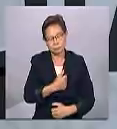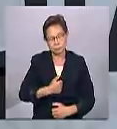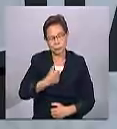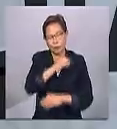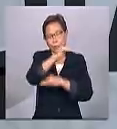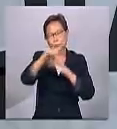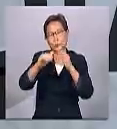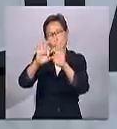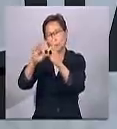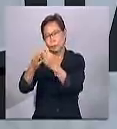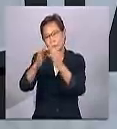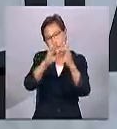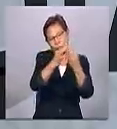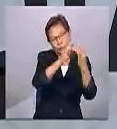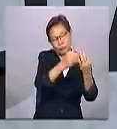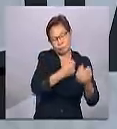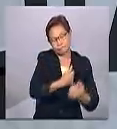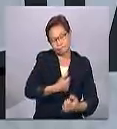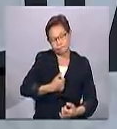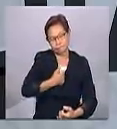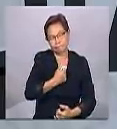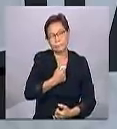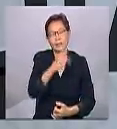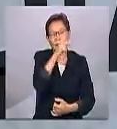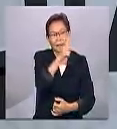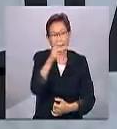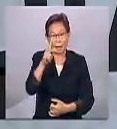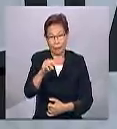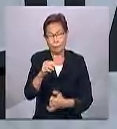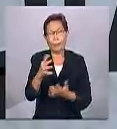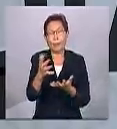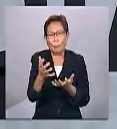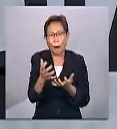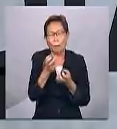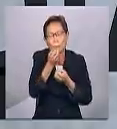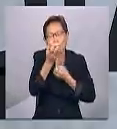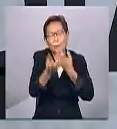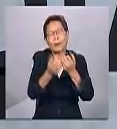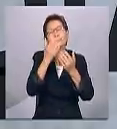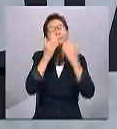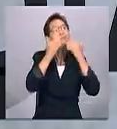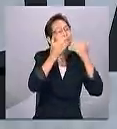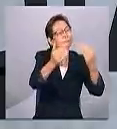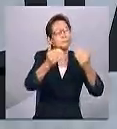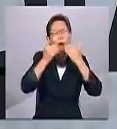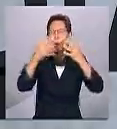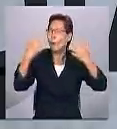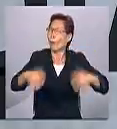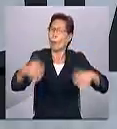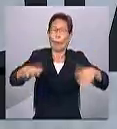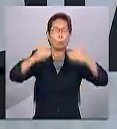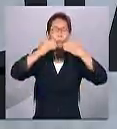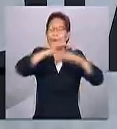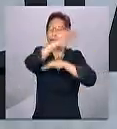semua ahli keluarga mereka. Kementerian Kesihatan Malaysia ingin melahirkan penghargaan yang tidak terhingga kepada